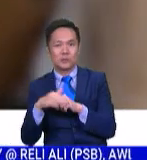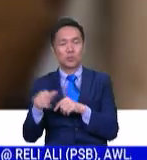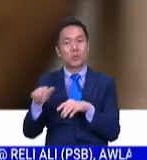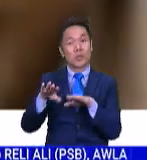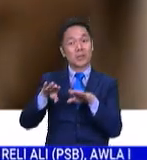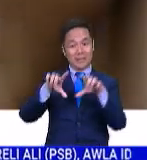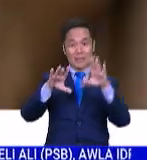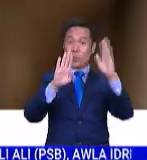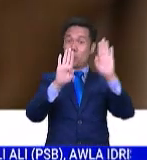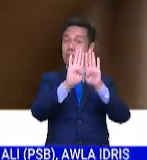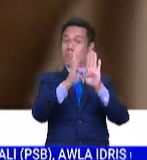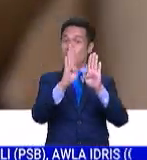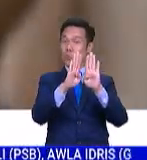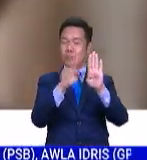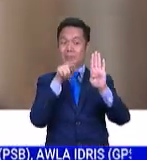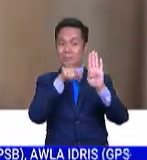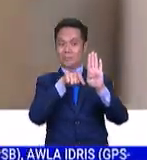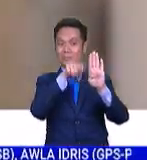anjing.